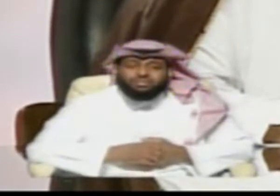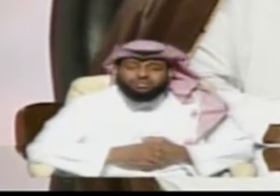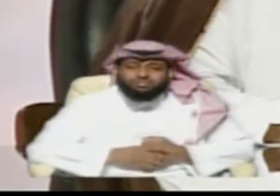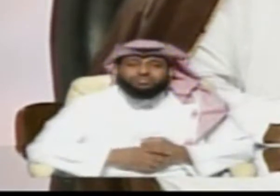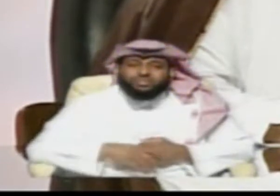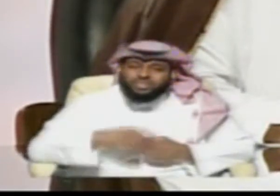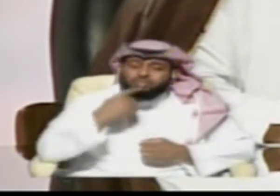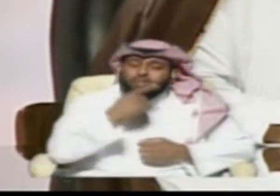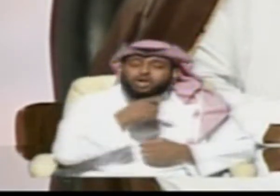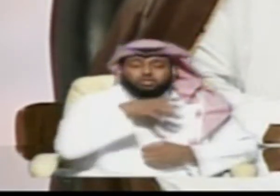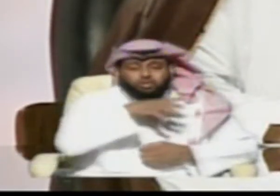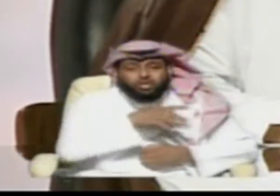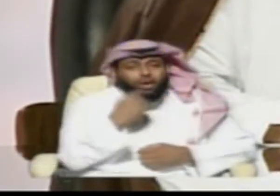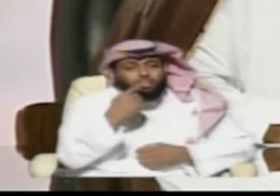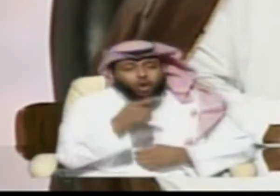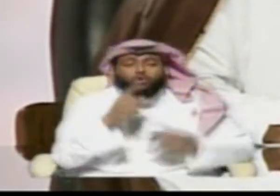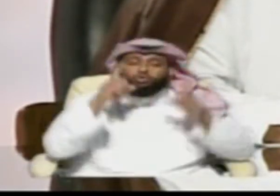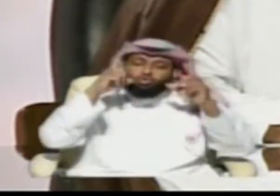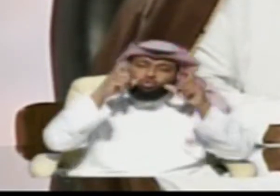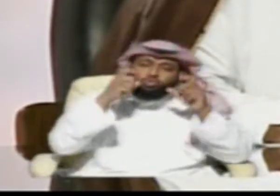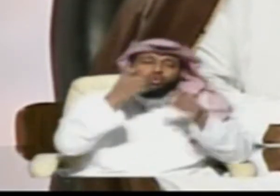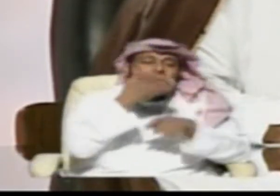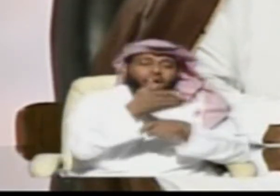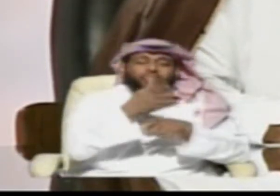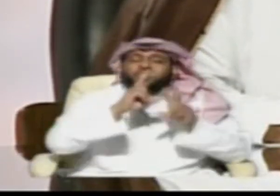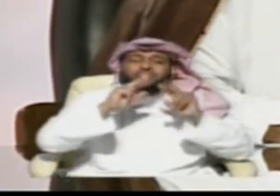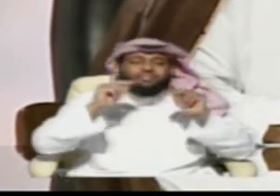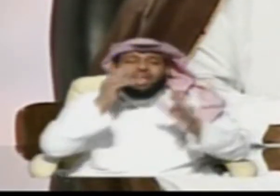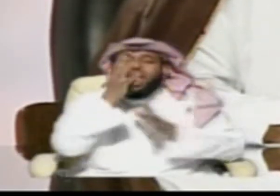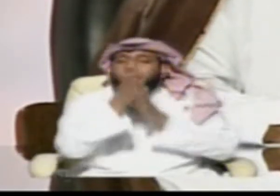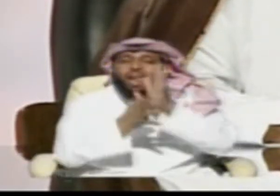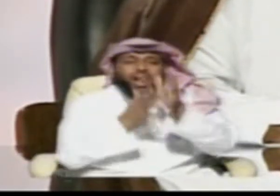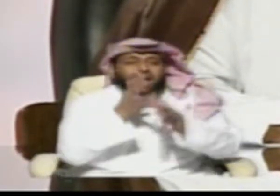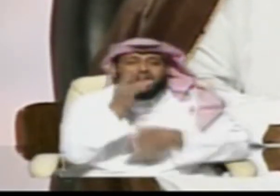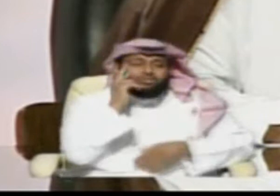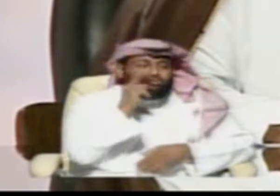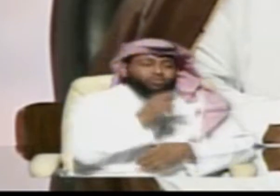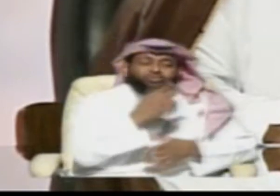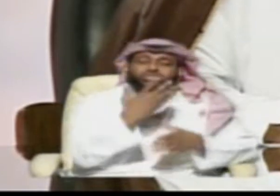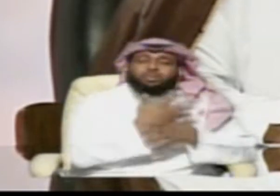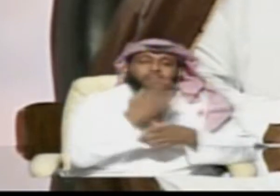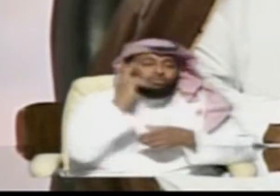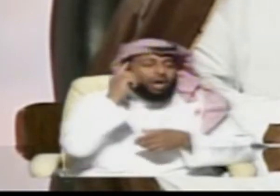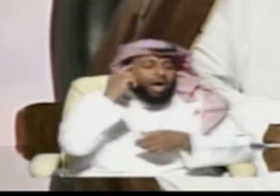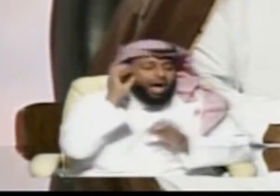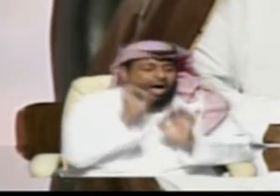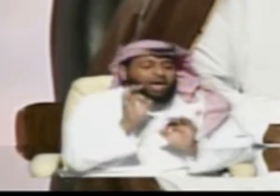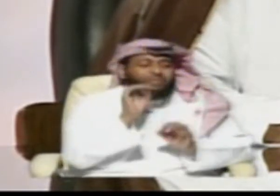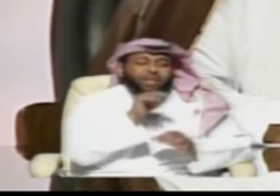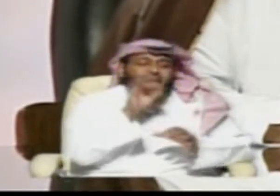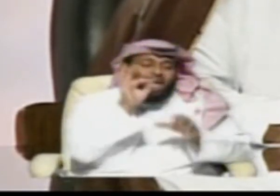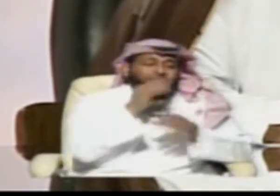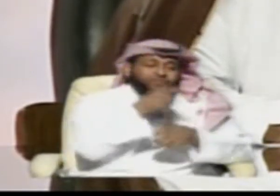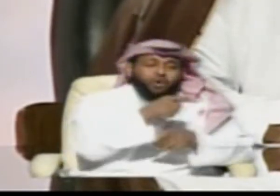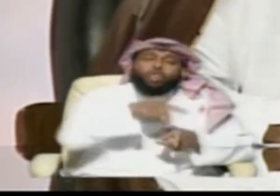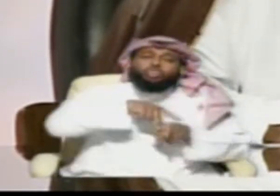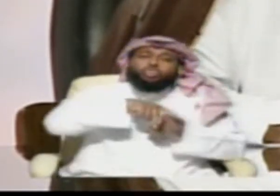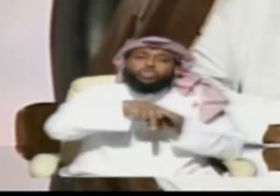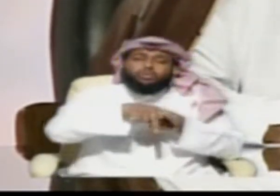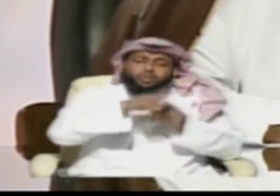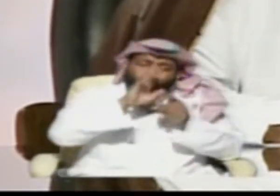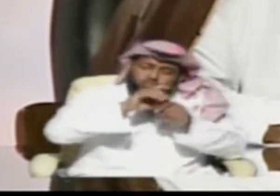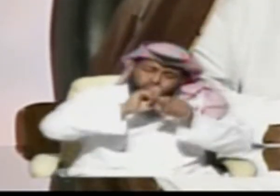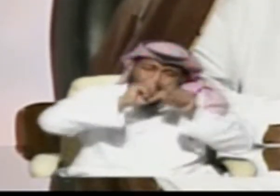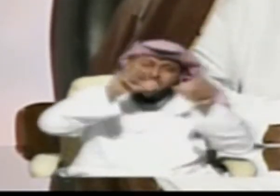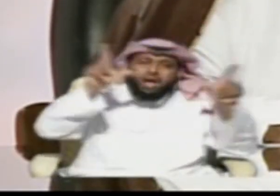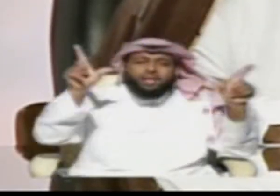الصورة هي التي تتحدث وتصف بشاعة الظلم وعظيم ما يلقاه الناس في تلك